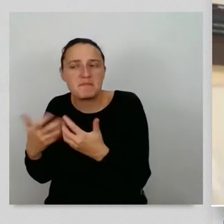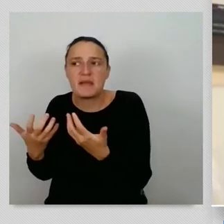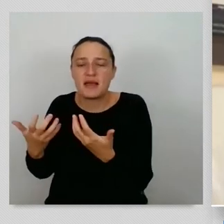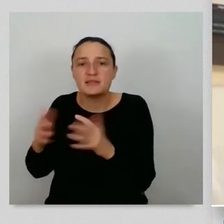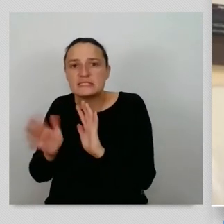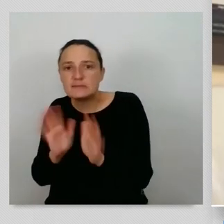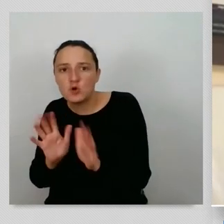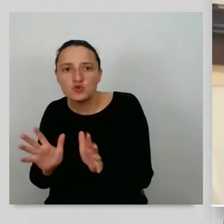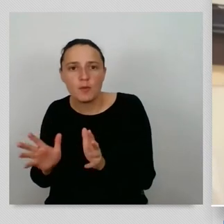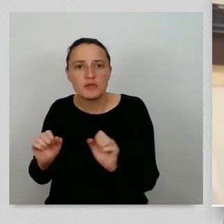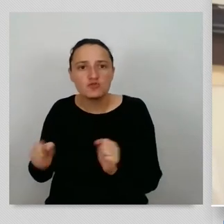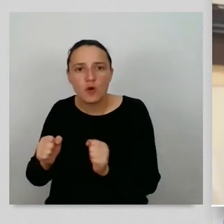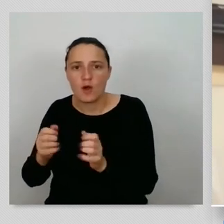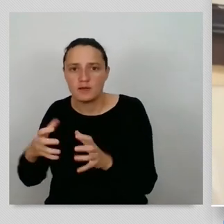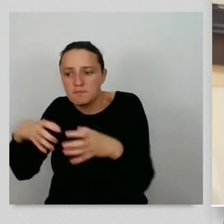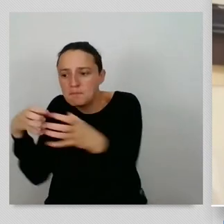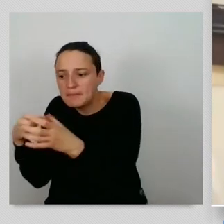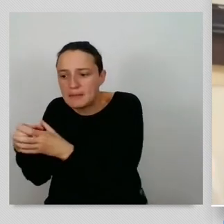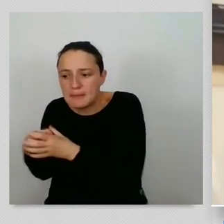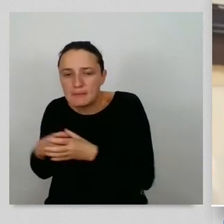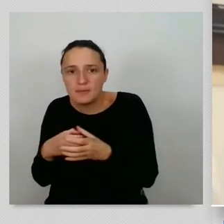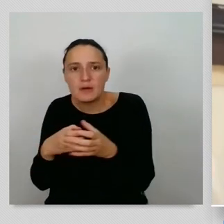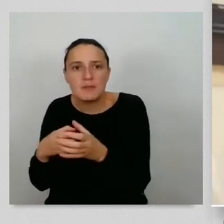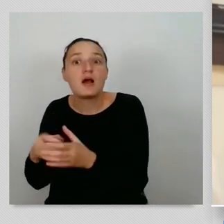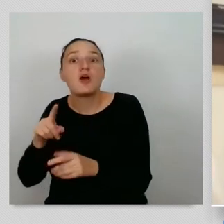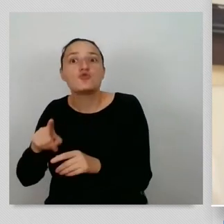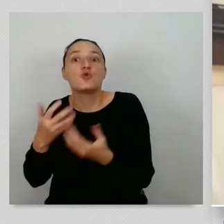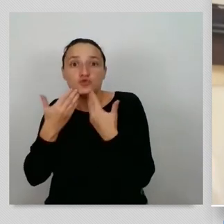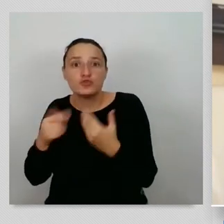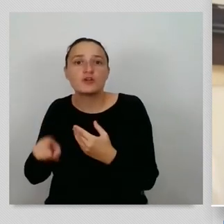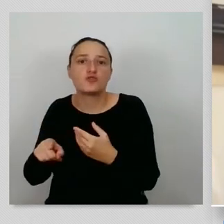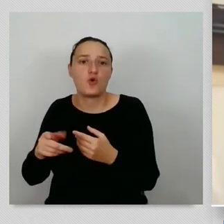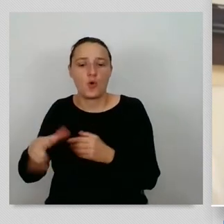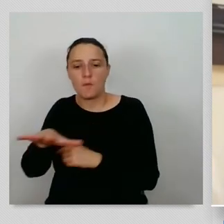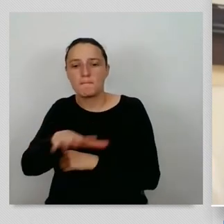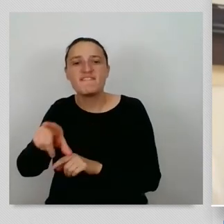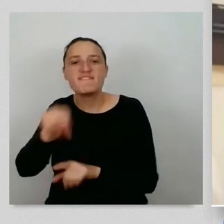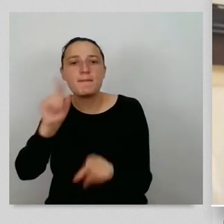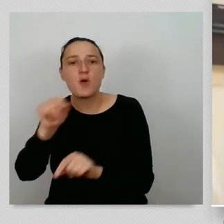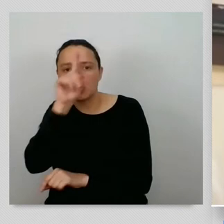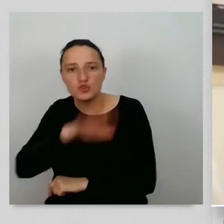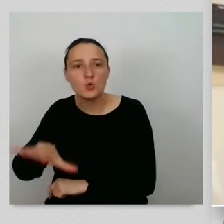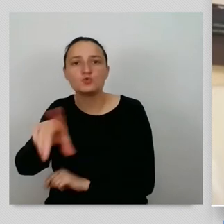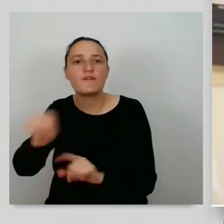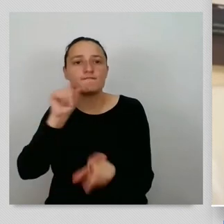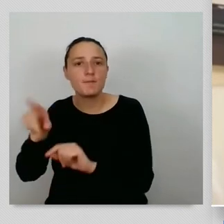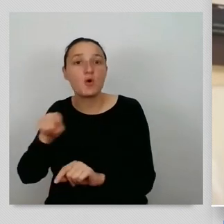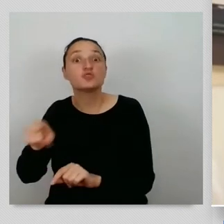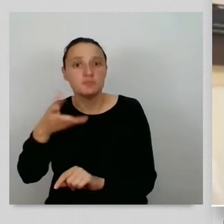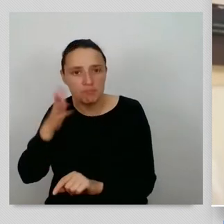mają zapewnić naszym społeczeństwom, naszym wyborcom poczucie bezpieczeństwa. Wydaje się, że to jest jakaś porażka